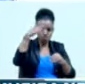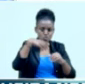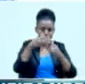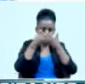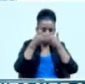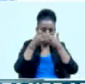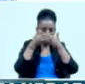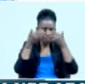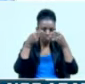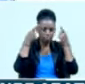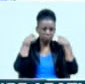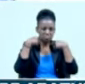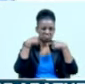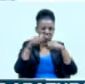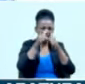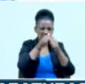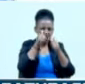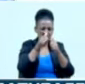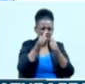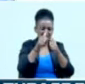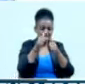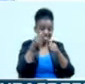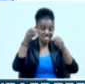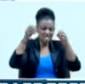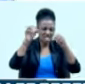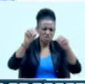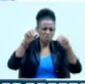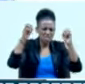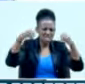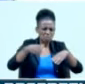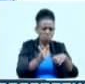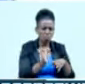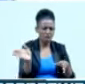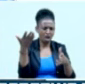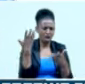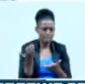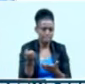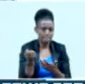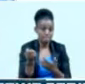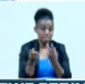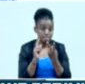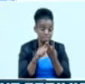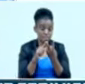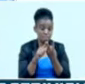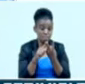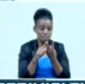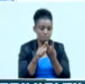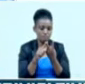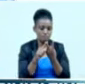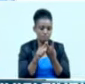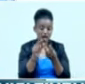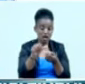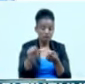yambaye agapfukamunwa ntakambare neza nk'uko bisabwa, bigaragara ko uwo muntu aba yadohotse. Icya kabiri ni uko hari n'abandi